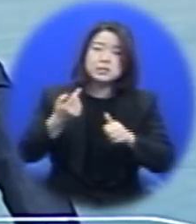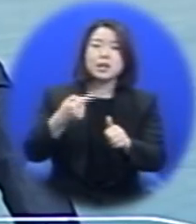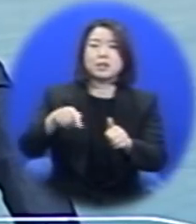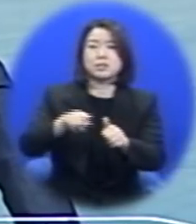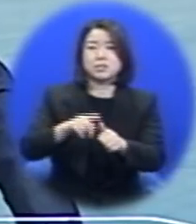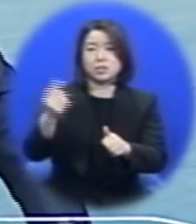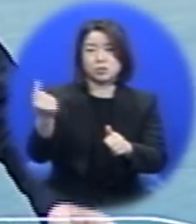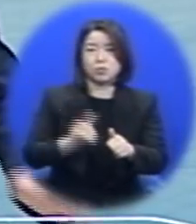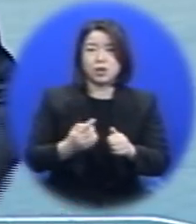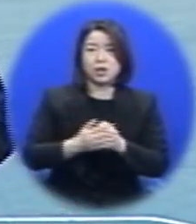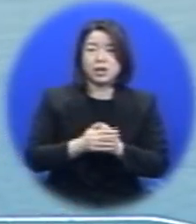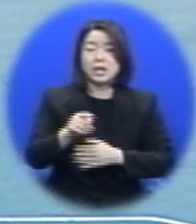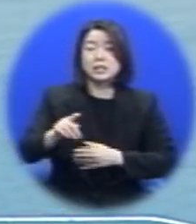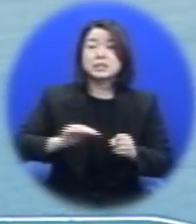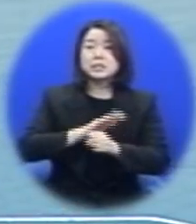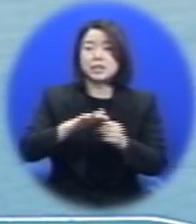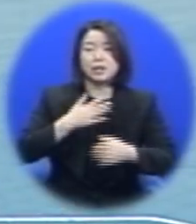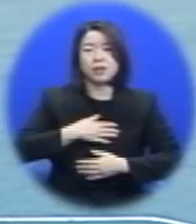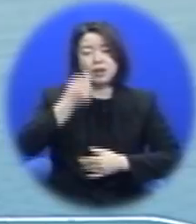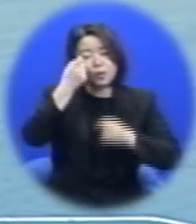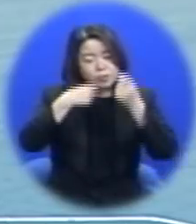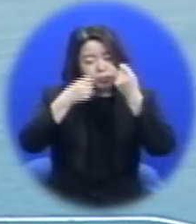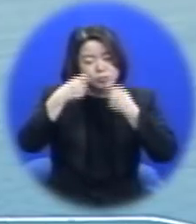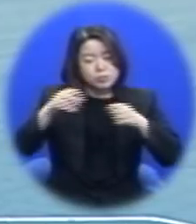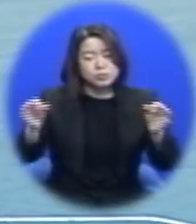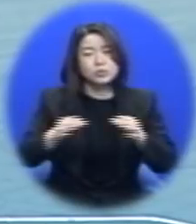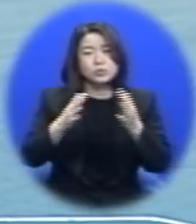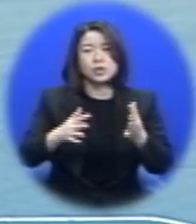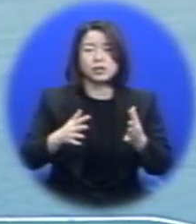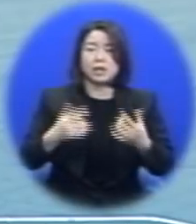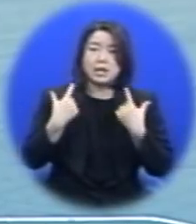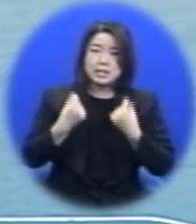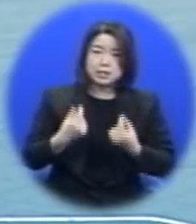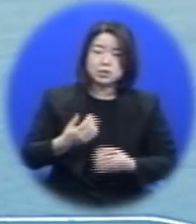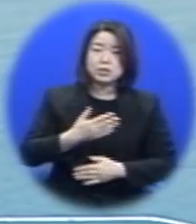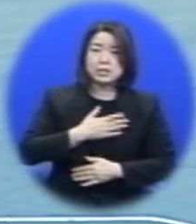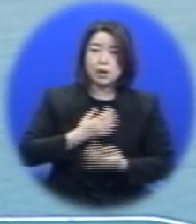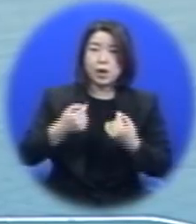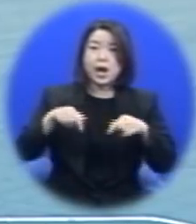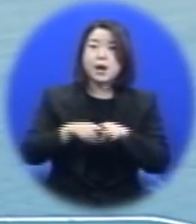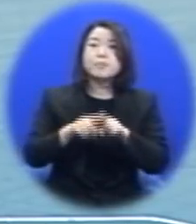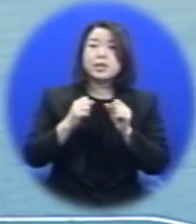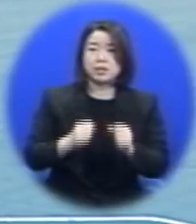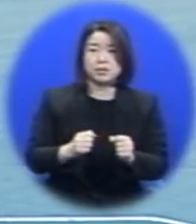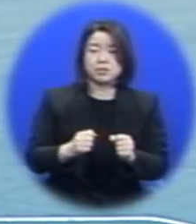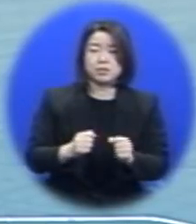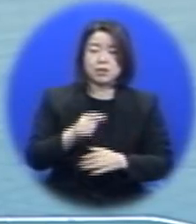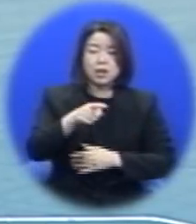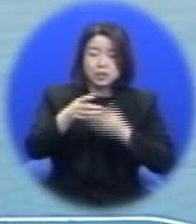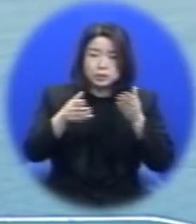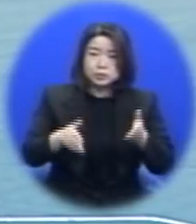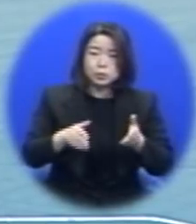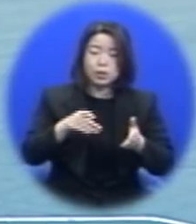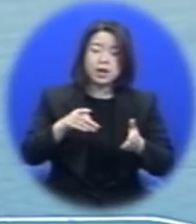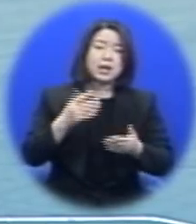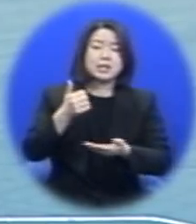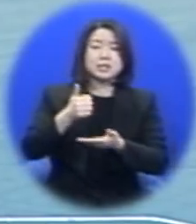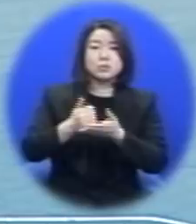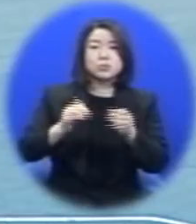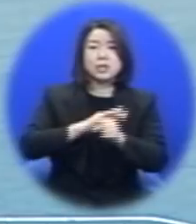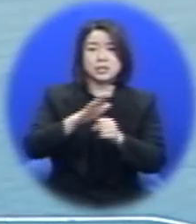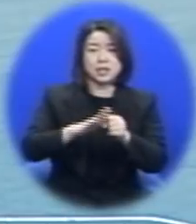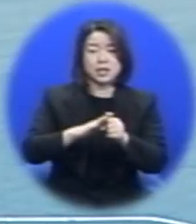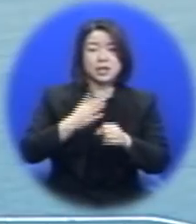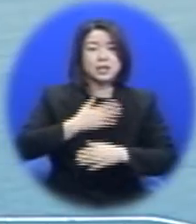않았던가. 그 사랑은 내가 울부짖는 순간에도 여전히 나와 함께하고 있었다. 그동안 그분의 사랑이 내